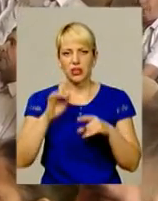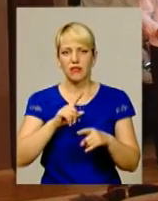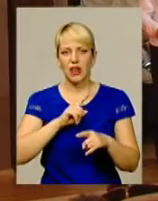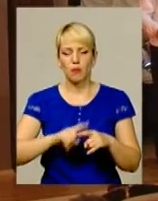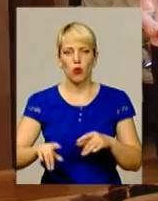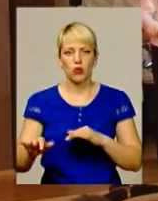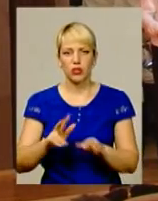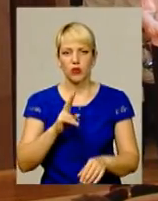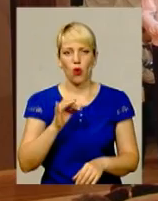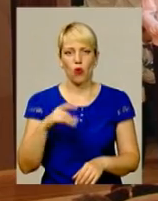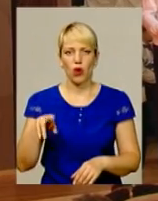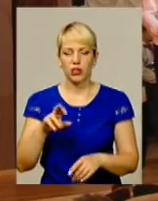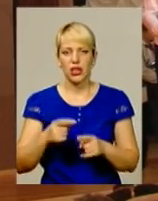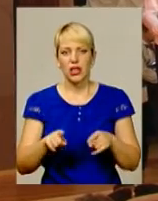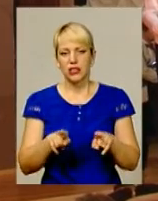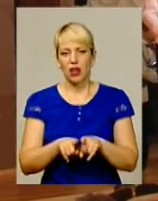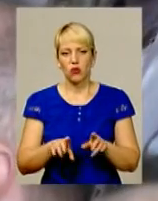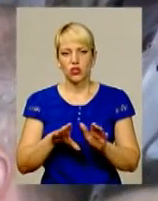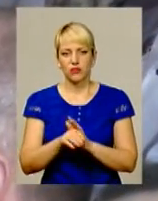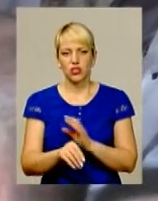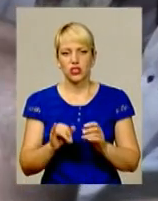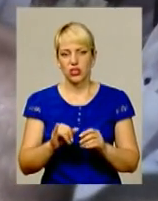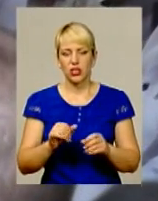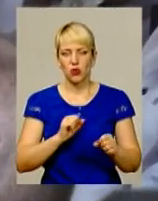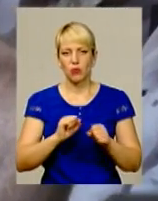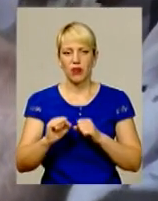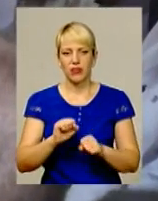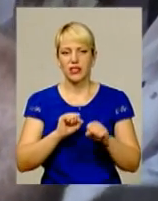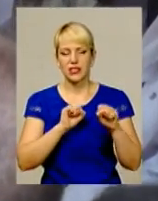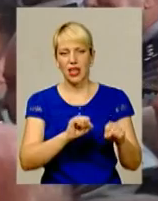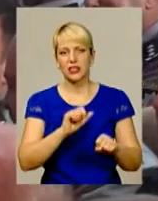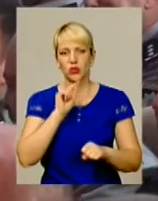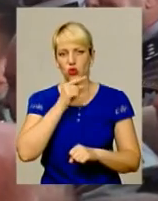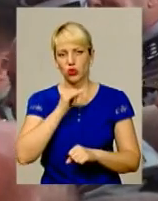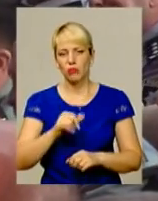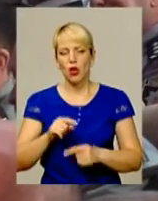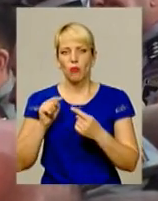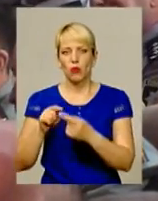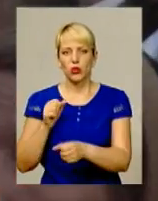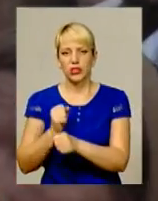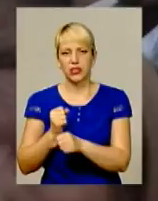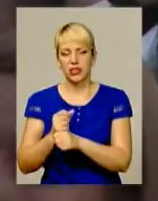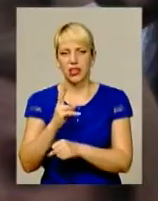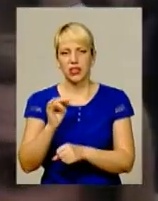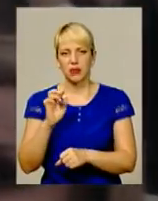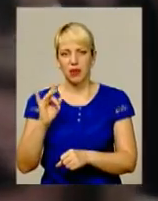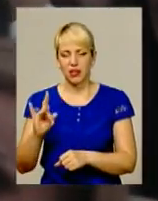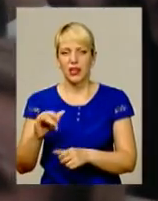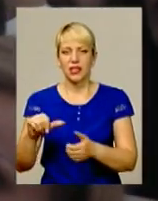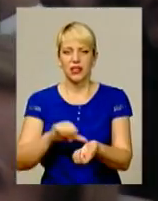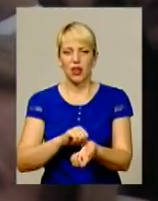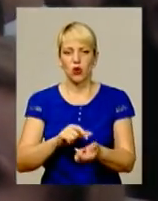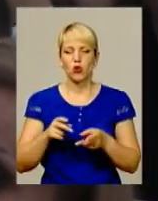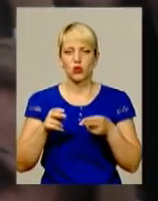У правоохоронну структуру області також увійшли, зокрема, управління захисту економікою, протидії кібер- та наркозлочинності, а ще